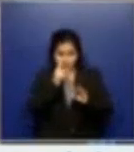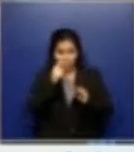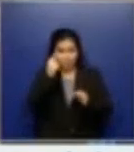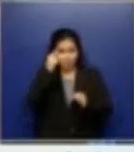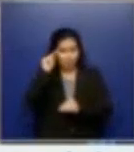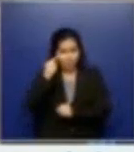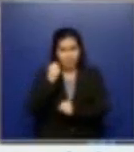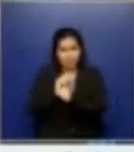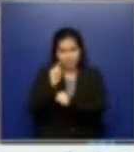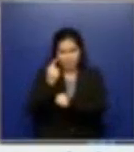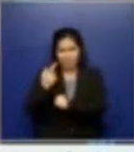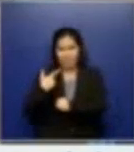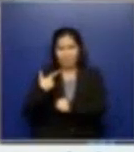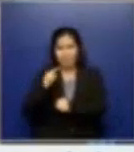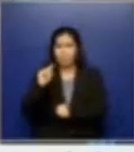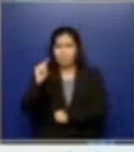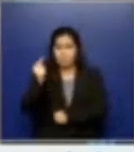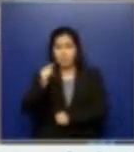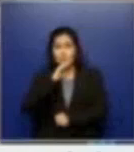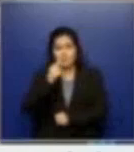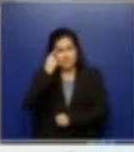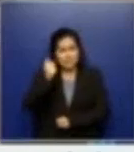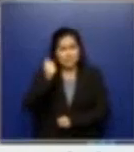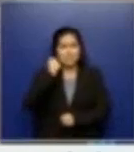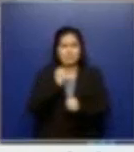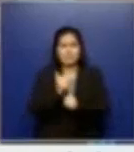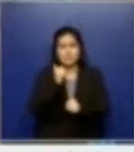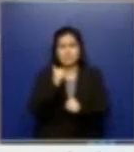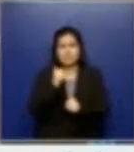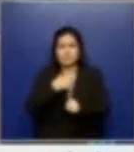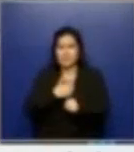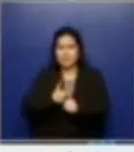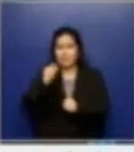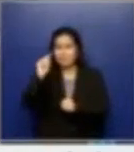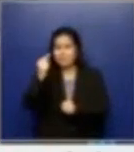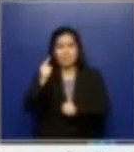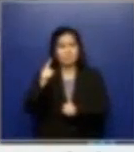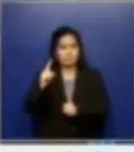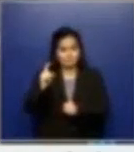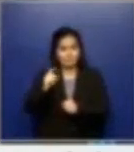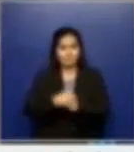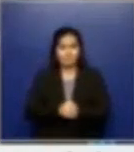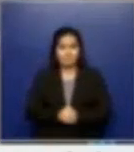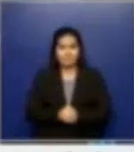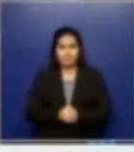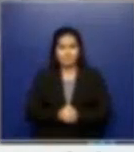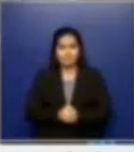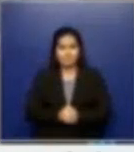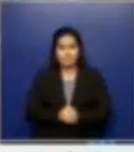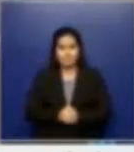ใหม่ถ้าคิดเหมือนเดิมทำเหมือนเดิมผลลัพธ์ใหม่นี่เป็นไปไม่ได้ impossible ท่